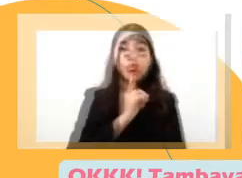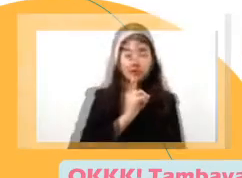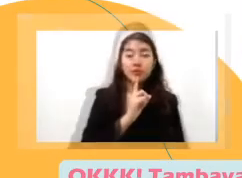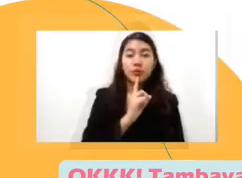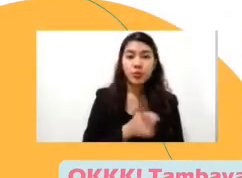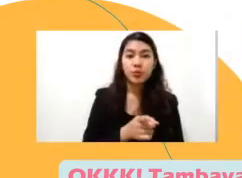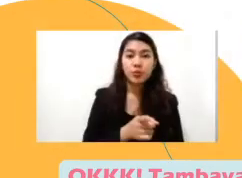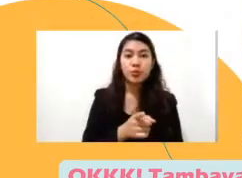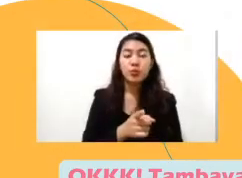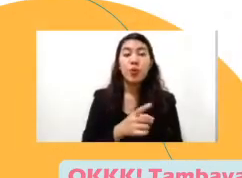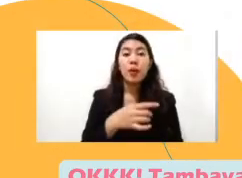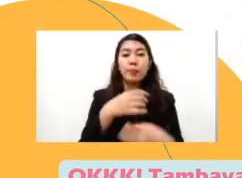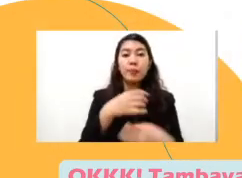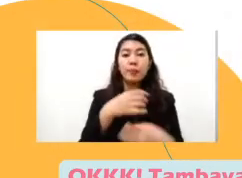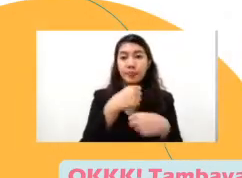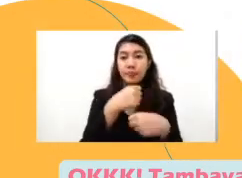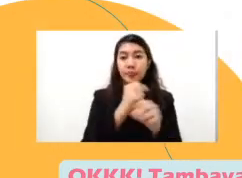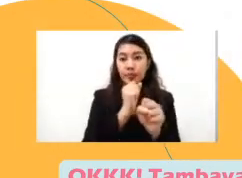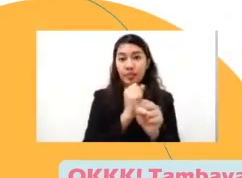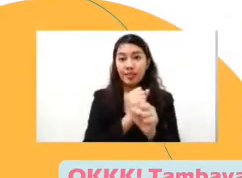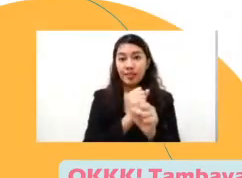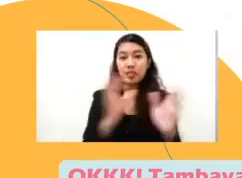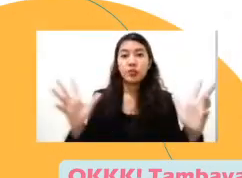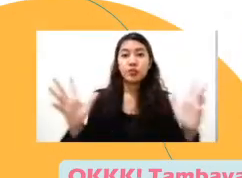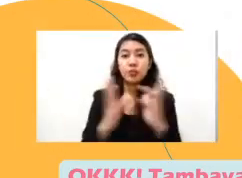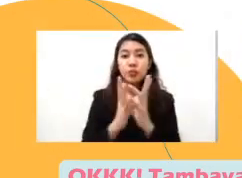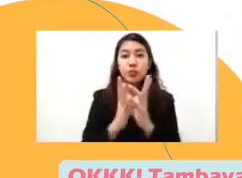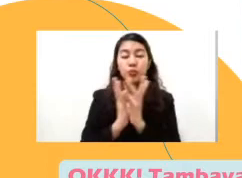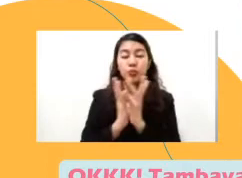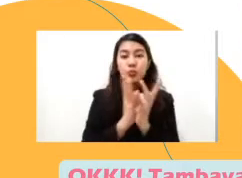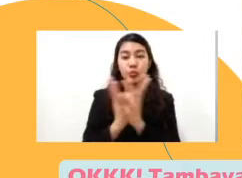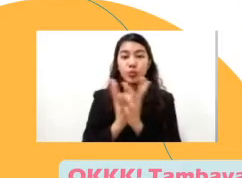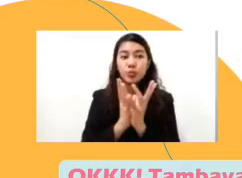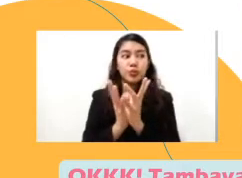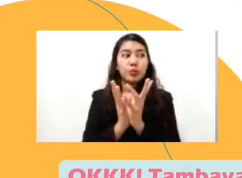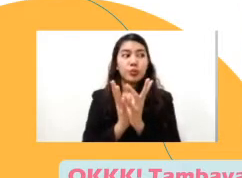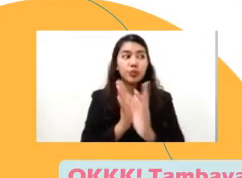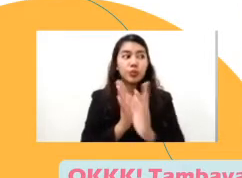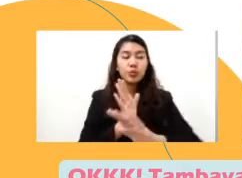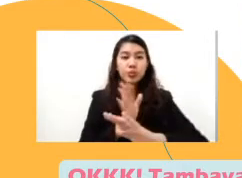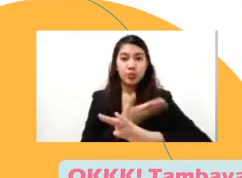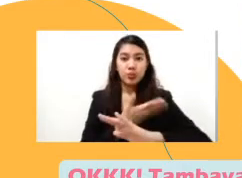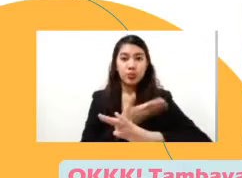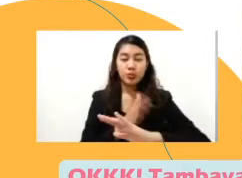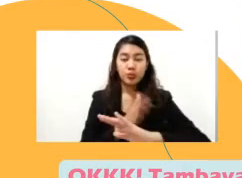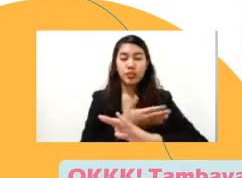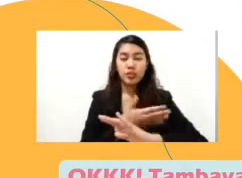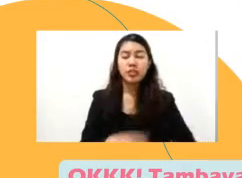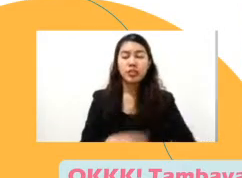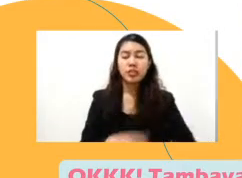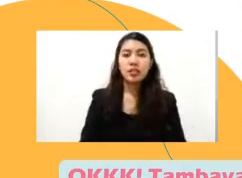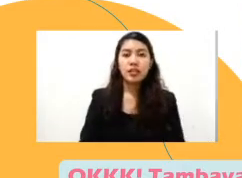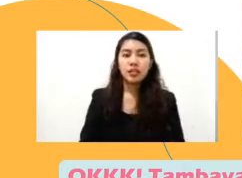buo ng community. That's one. Number two, na para sa mga individual,